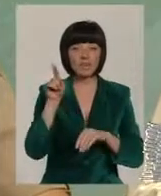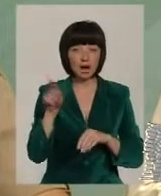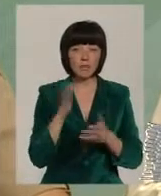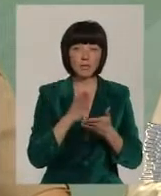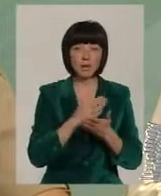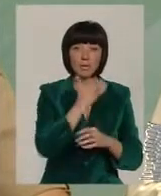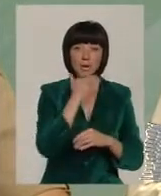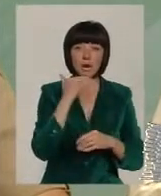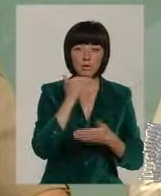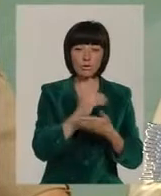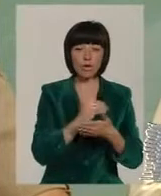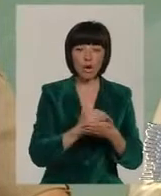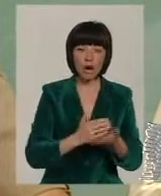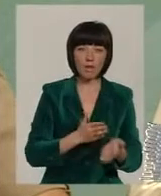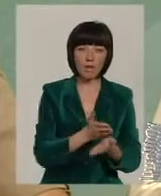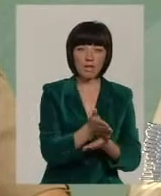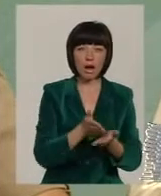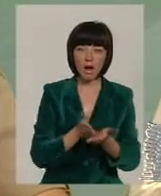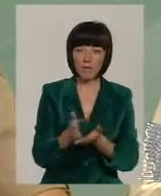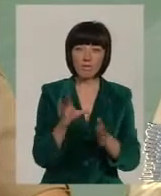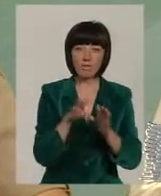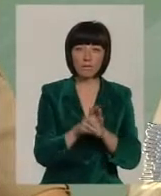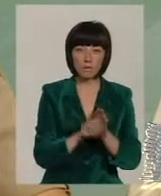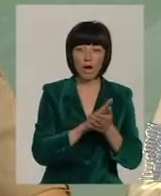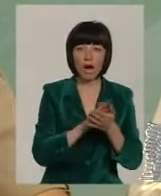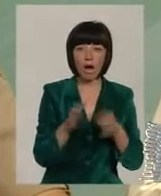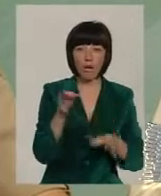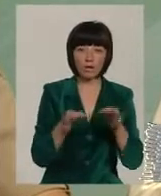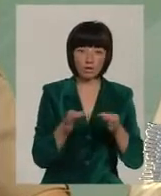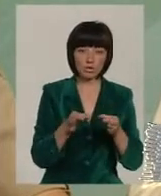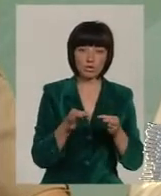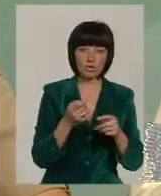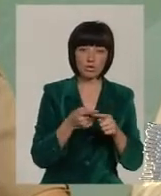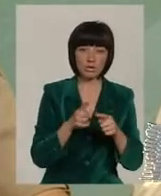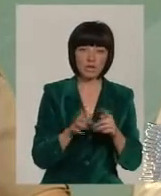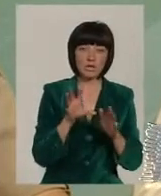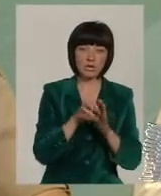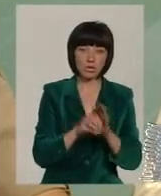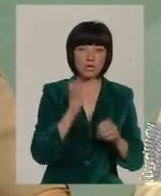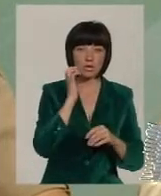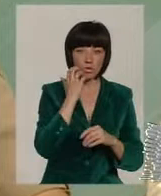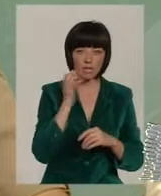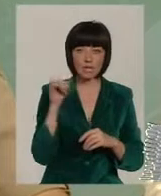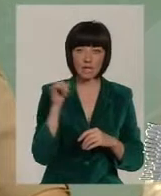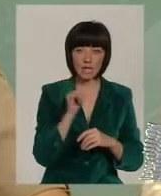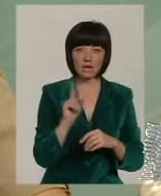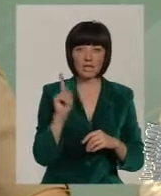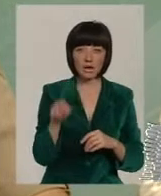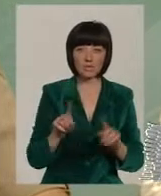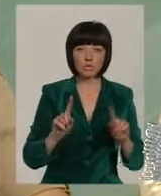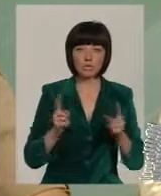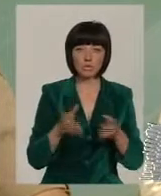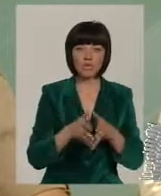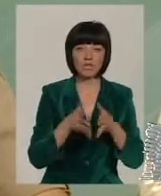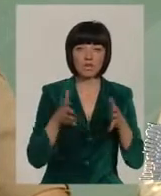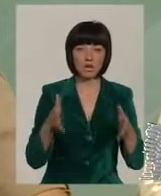є дуже багато програм, напрямків, і в тому числі екологічний напрямок, екологічна складова дуже серйозна, і там дуже